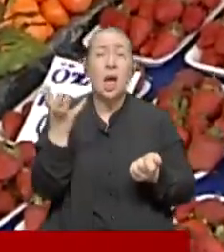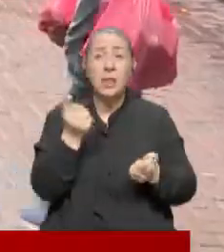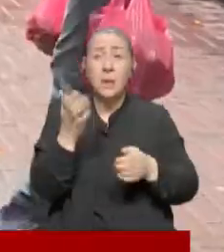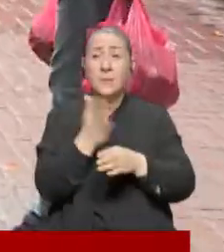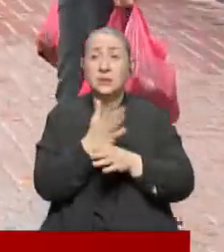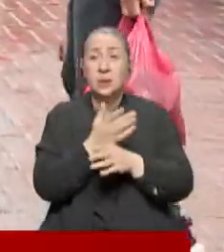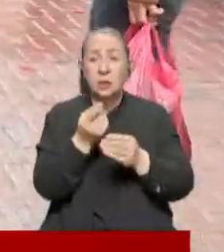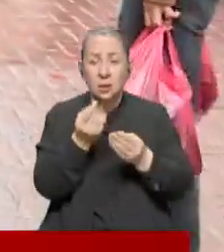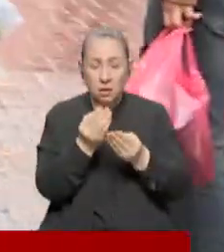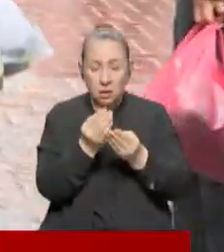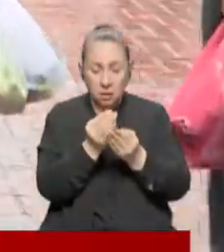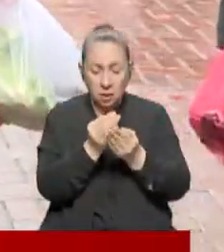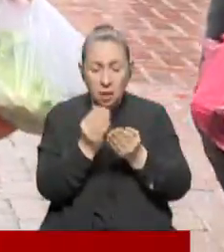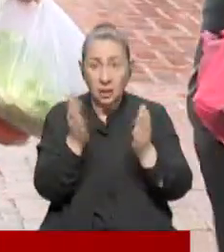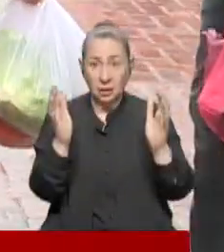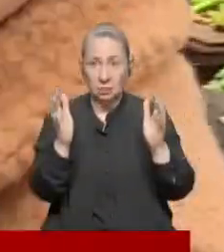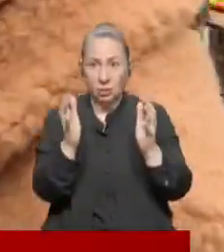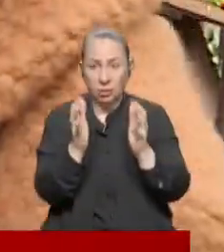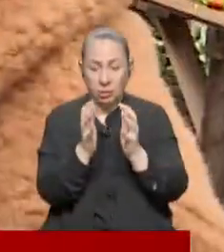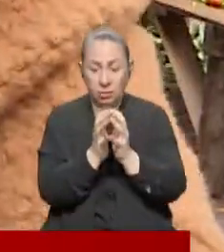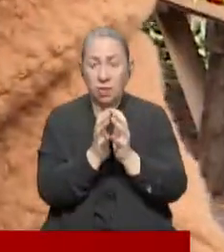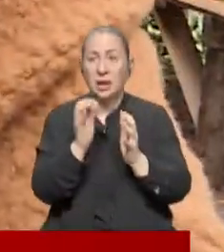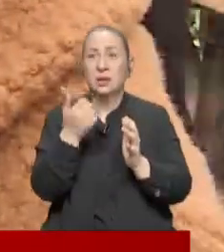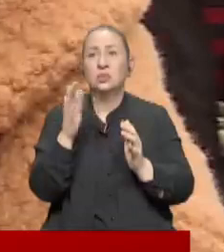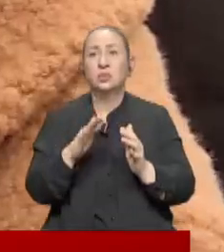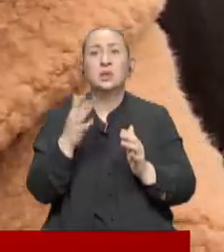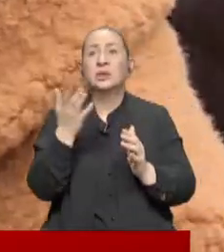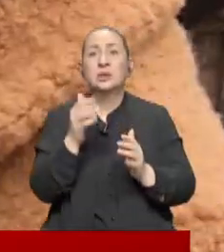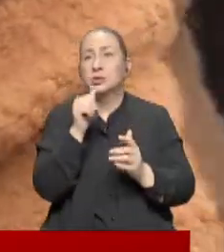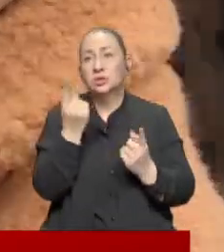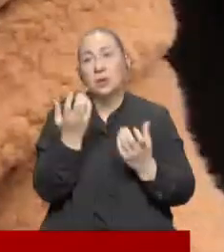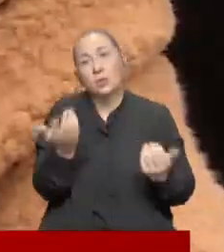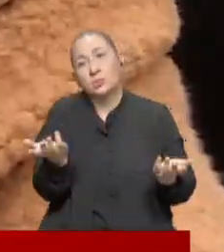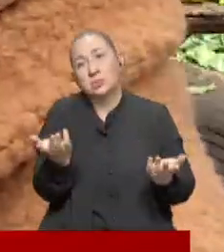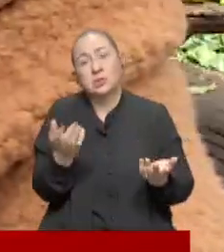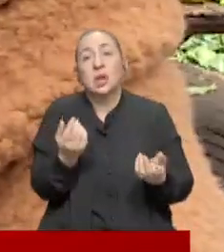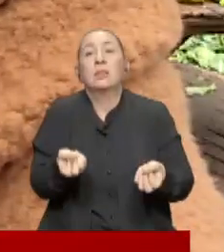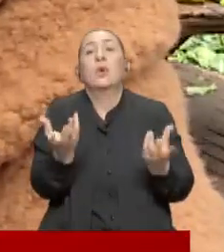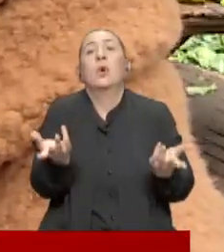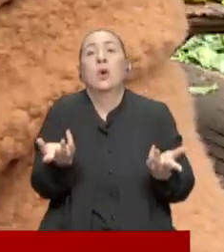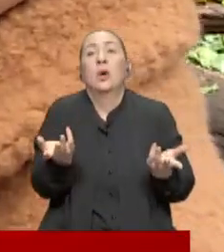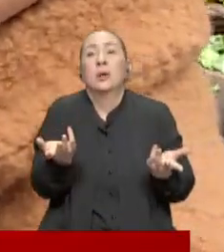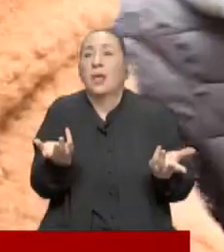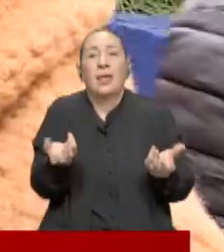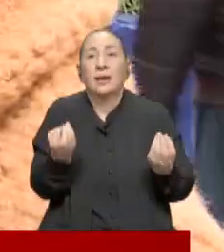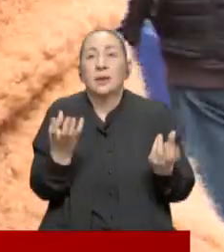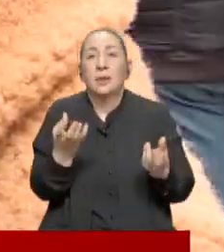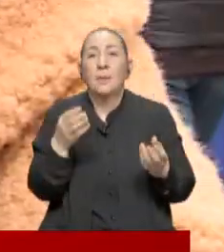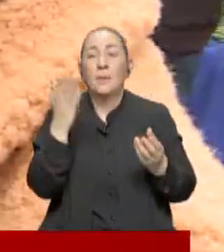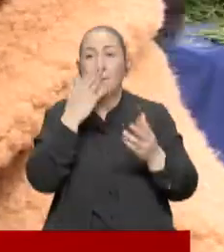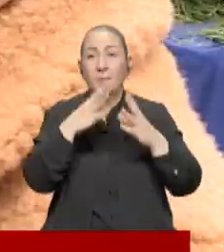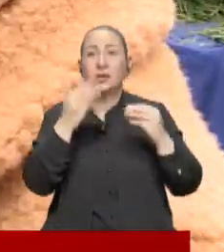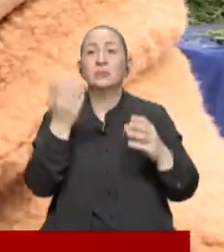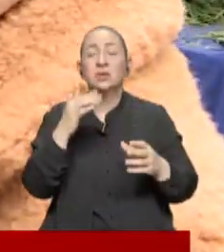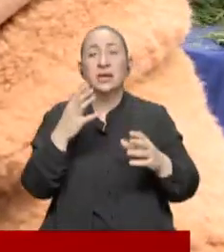ürünün miktarı azalıyor, hem de kalitesi düşüyor. Kalanla ne alabiliyorsunuz? Hiçbir şey. Hiçbir şey yetmiyor. Ne yesin? Patlıcan